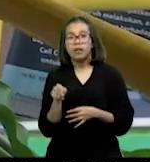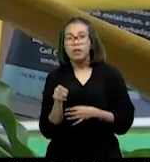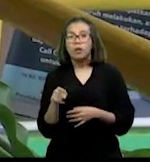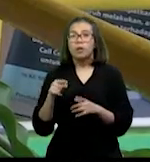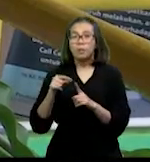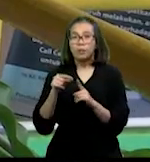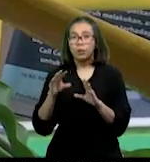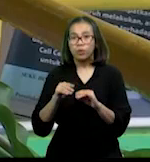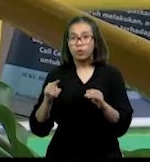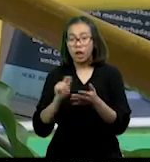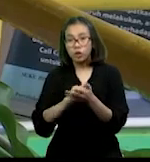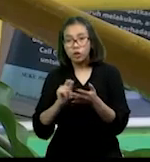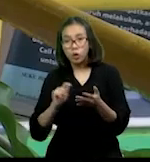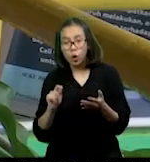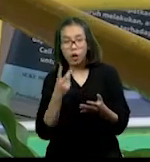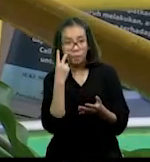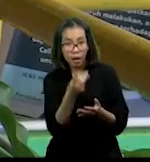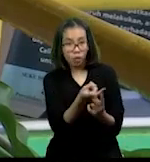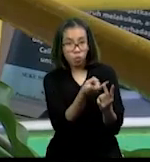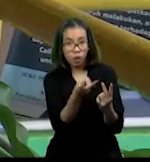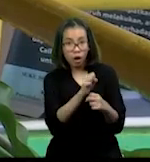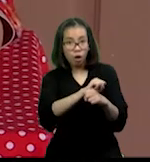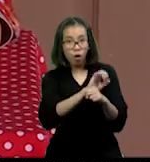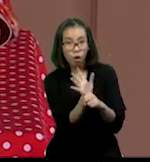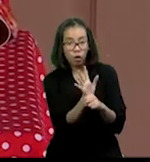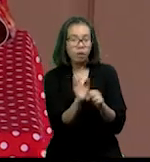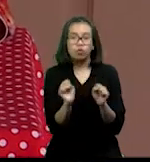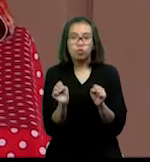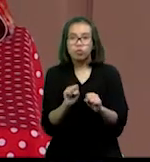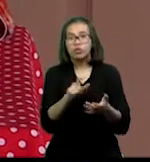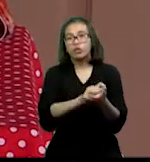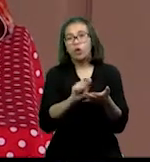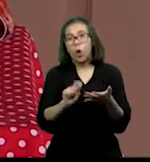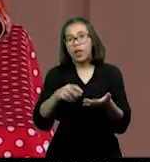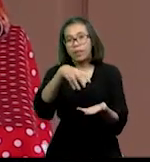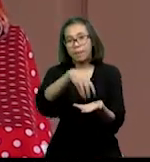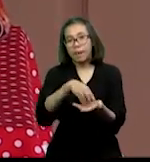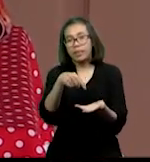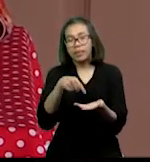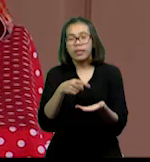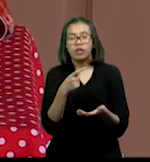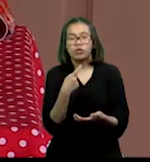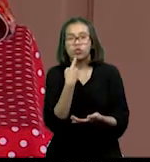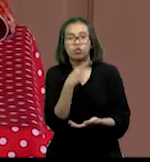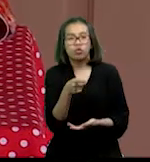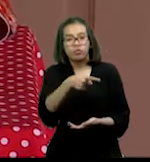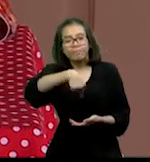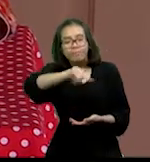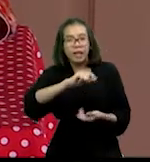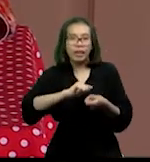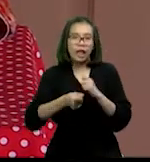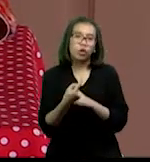terkonfirmasi nya dua siswa yang positif covert 19 yakni diantaranya adalah dengan melakukan tes web ataupun racing